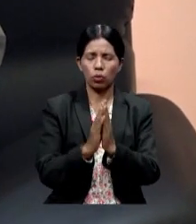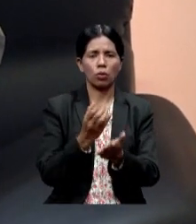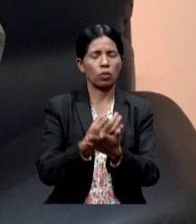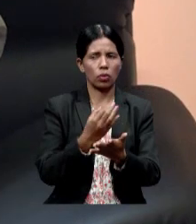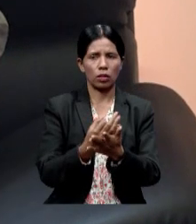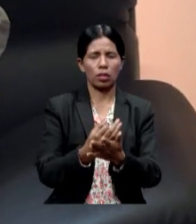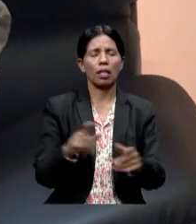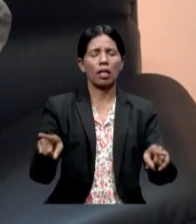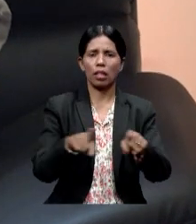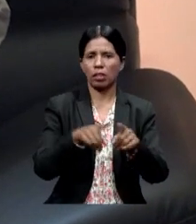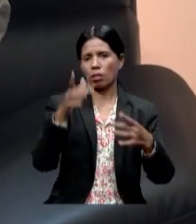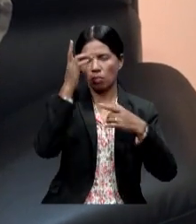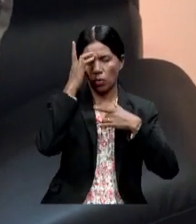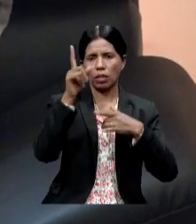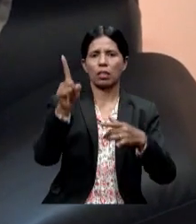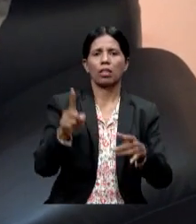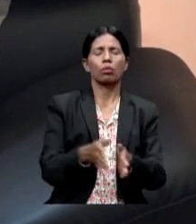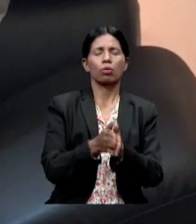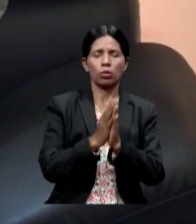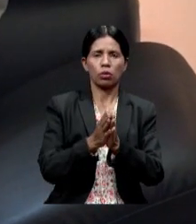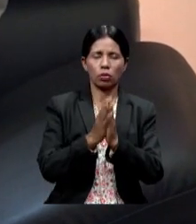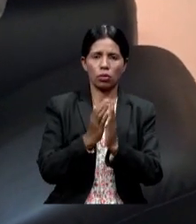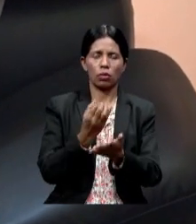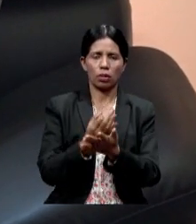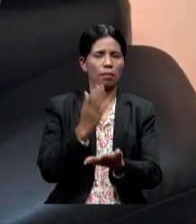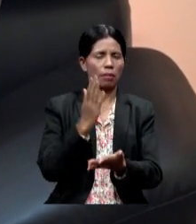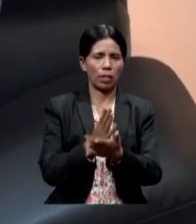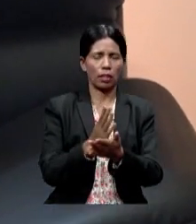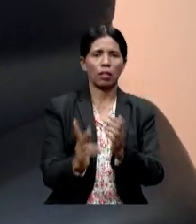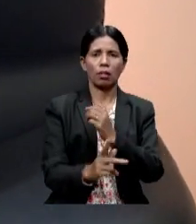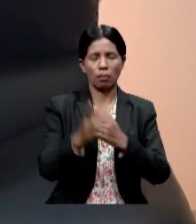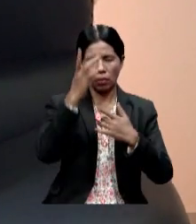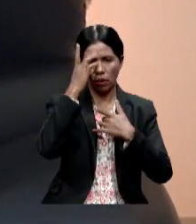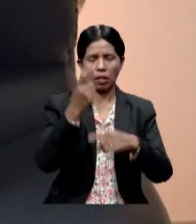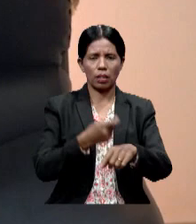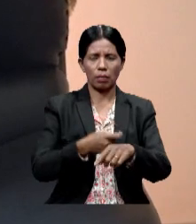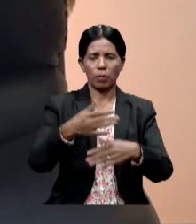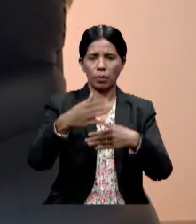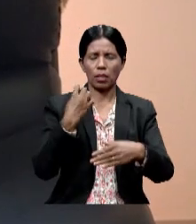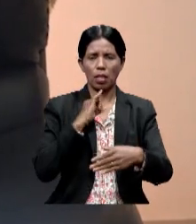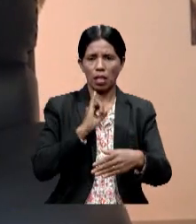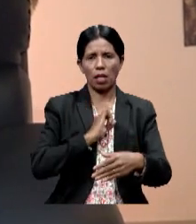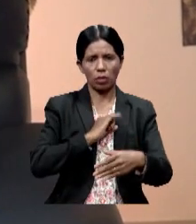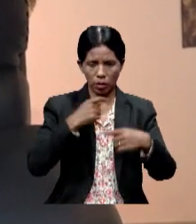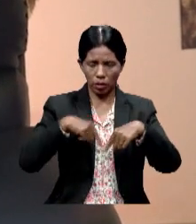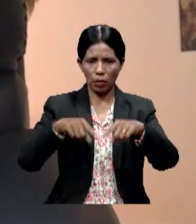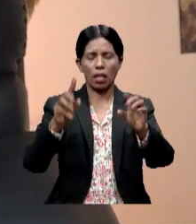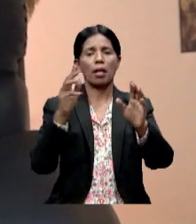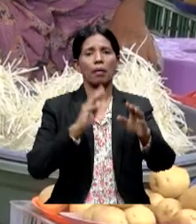ne mora sida, para amate tia mora sarne. Tempo para causar o bato